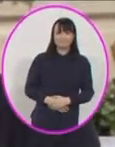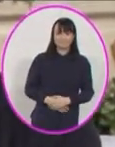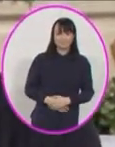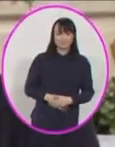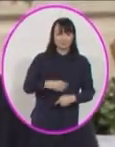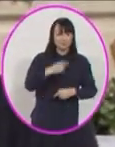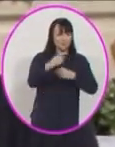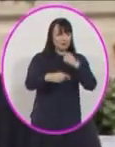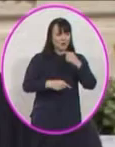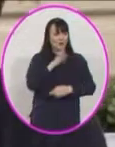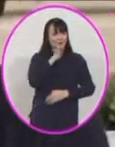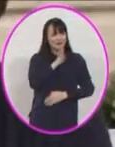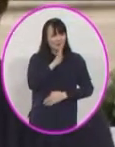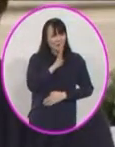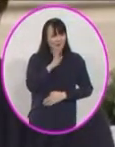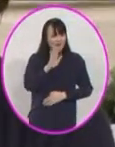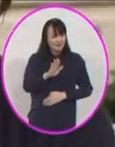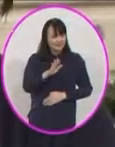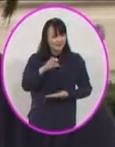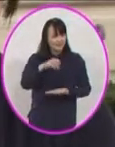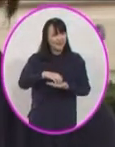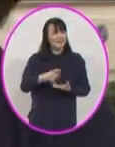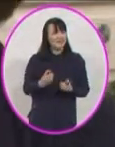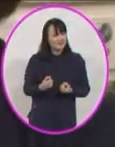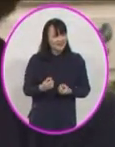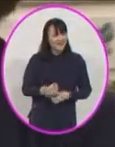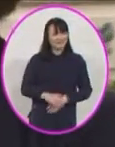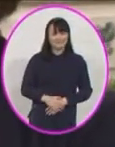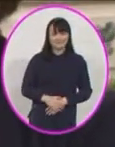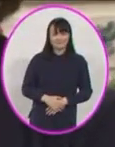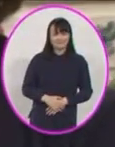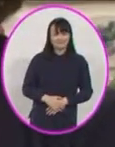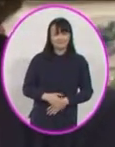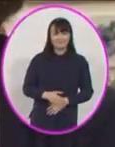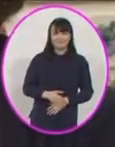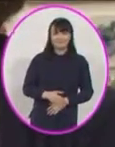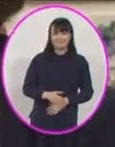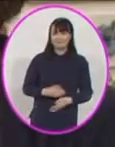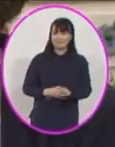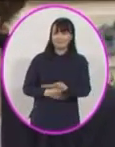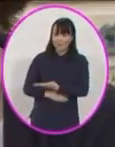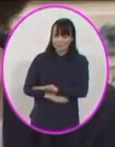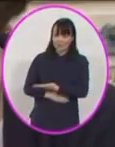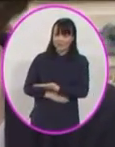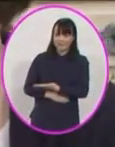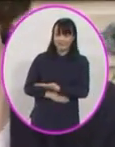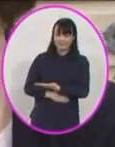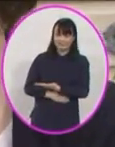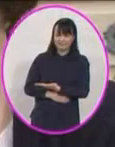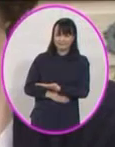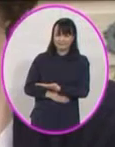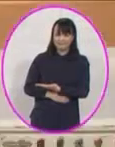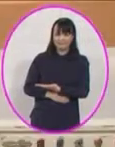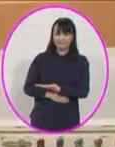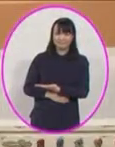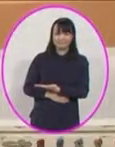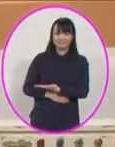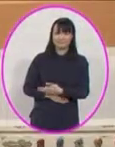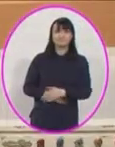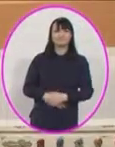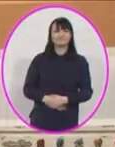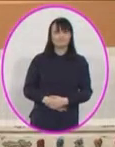編子ですはいはいこちらのパンフレットが作られたということなんですよね